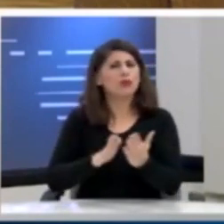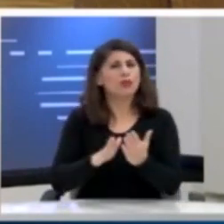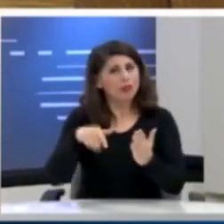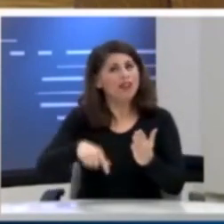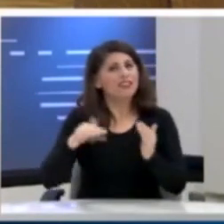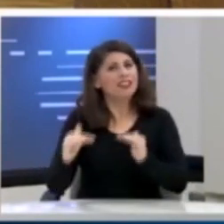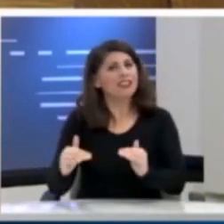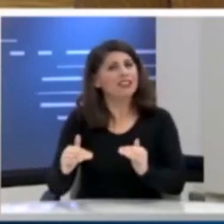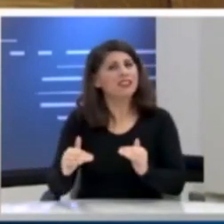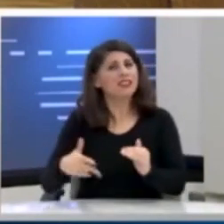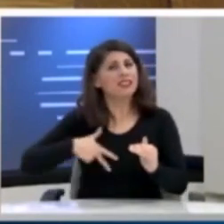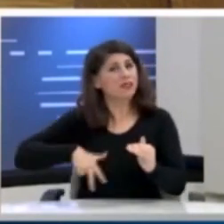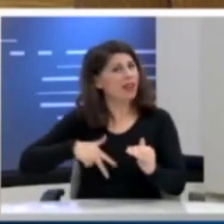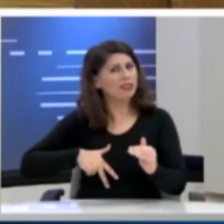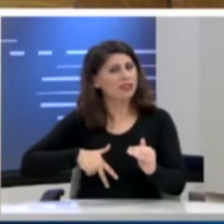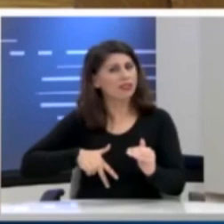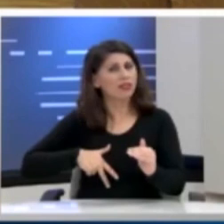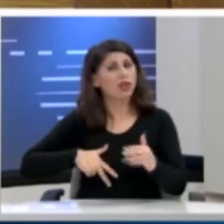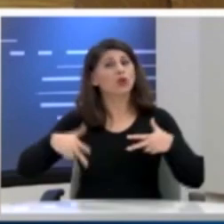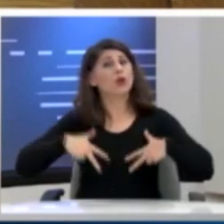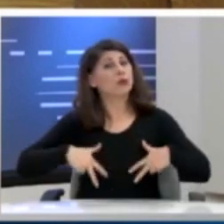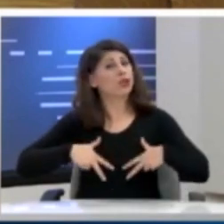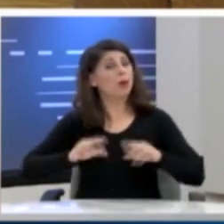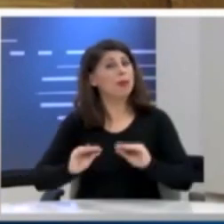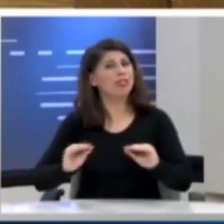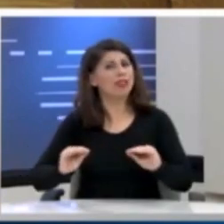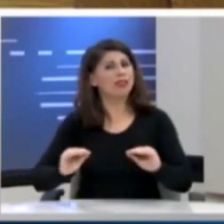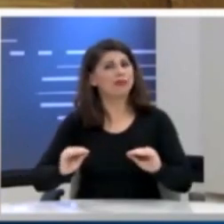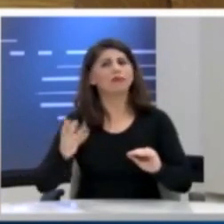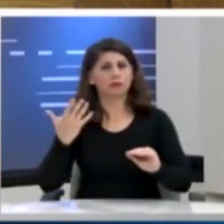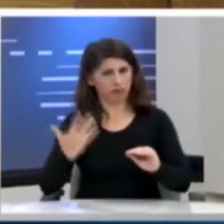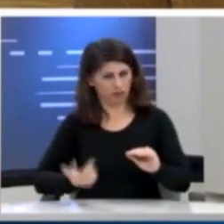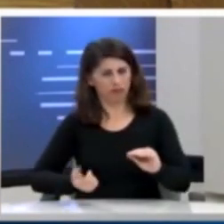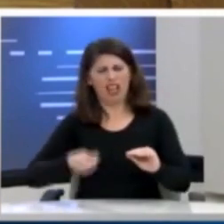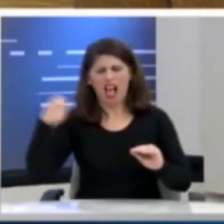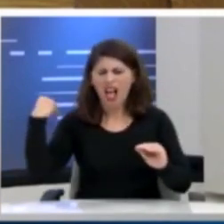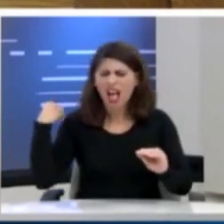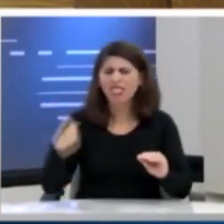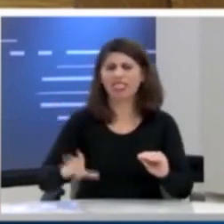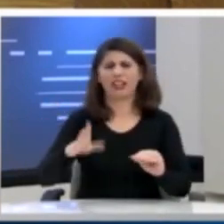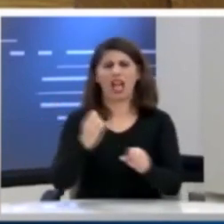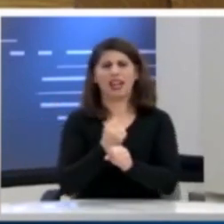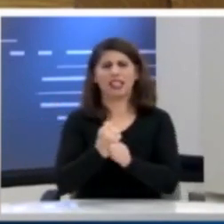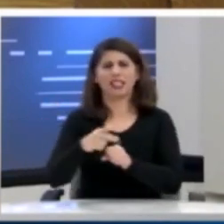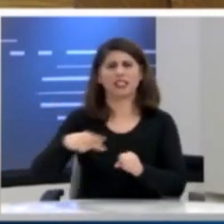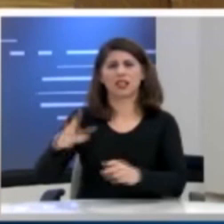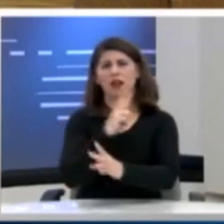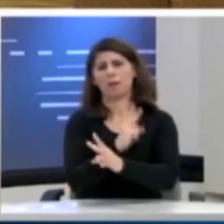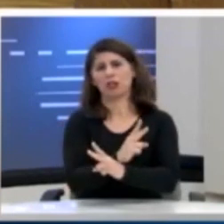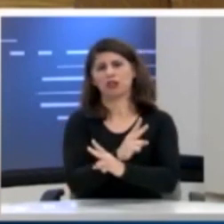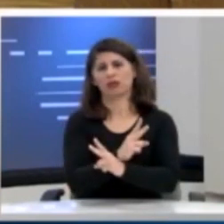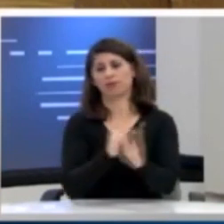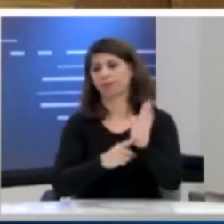την παραπάνω κατάσταση η κυβέρνηση, το Υπουργείο Παιδείας? Διατηρεί την άθλια εργασιακή σχέση των